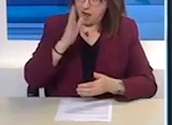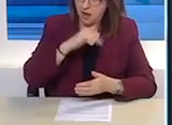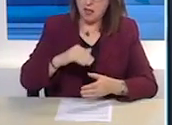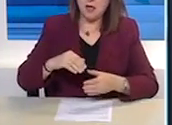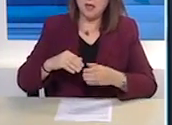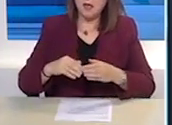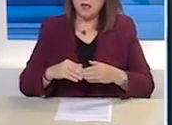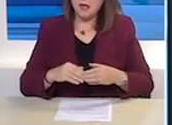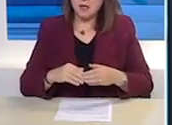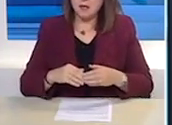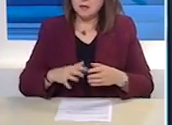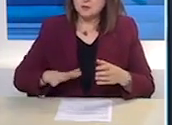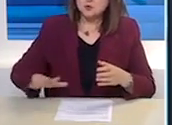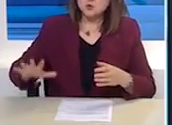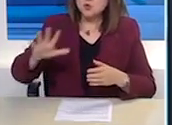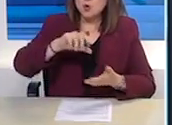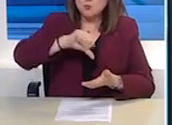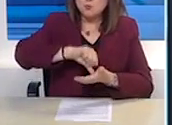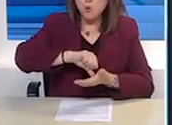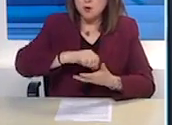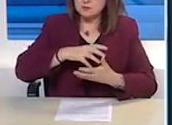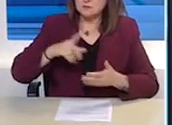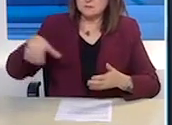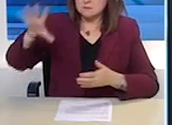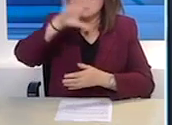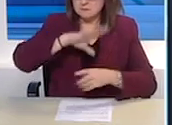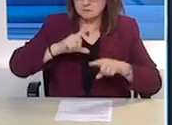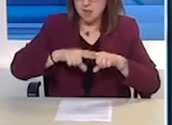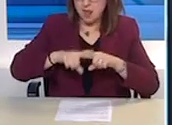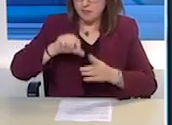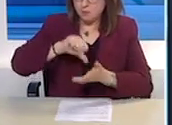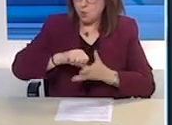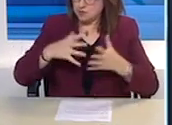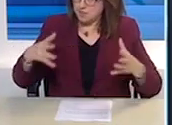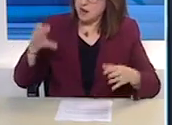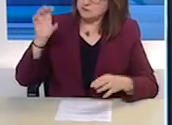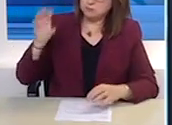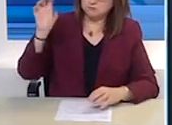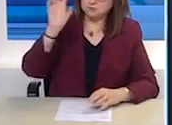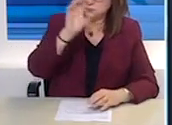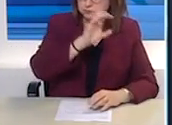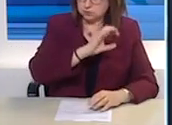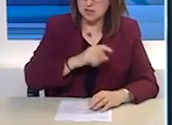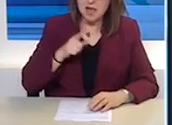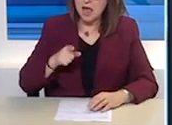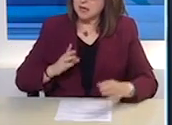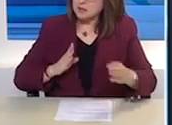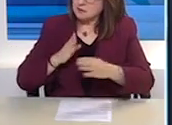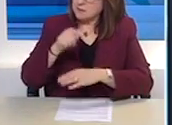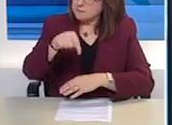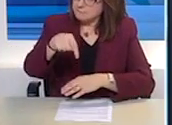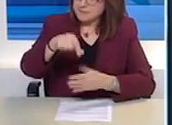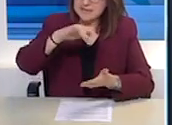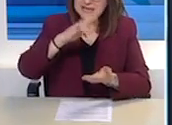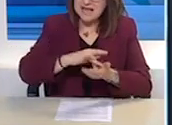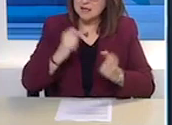των επόμενων ημερών σε όλες τις μεγάλες πόλεις. Σε αυτά τα κέντρα υγείας ο πολίτης θα έχει πρόσβαση σε ιατρούς αλλά